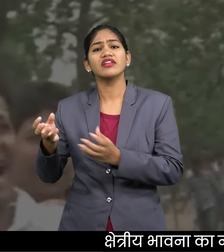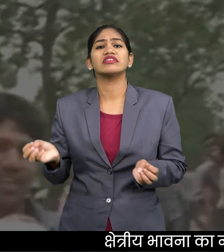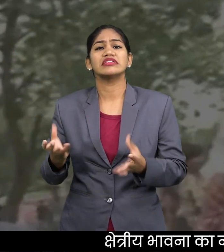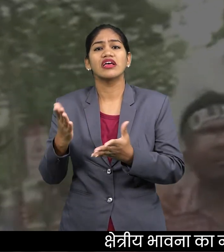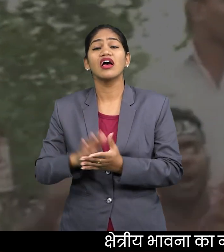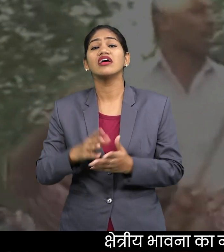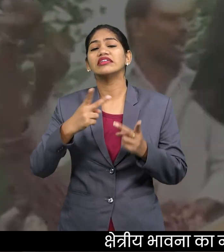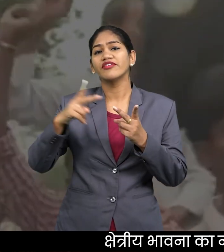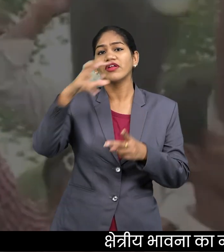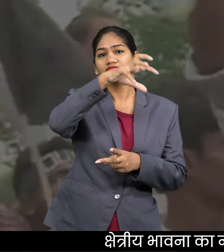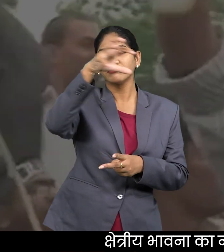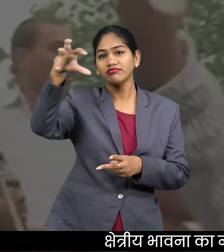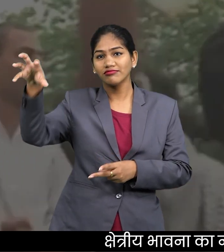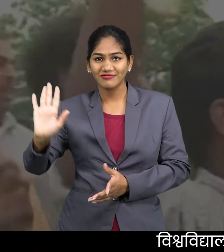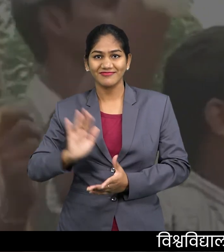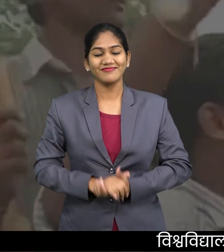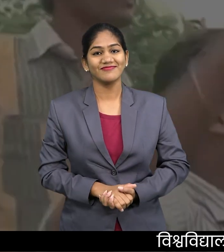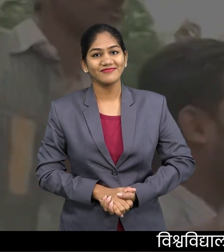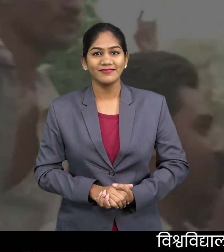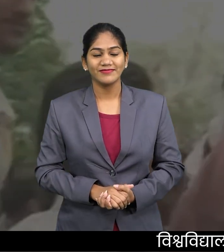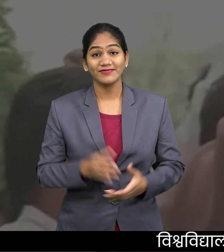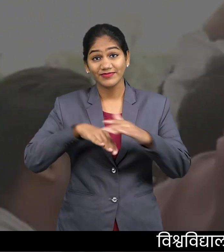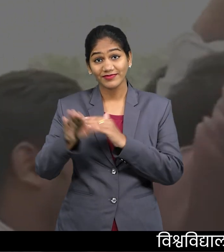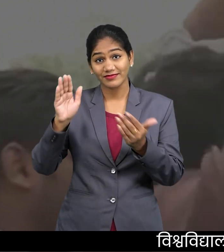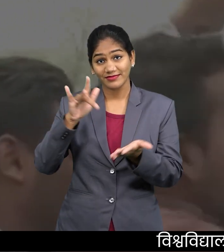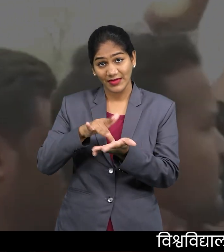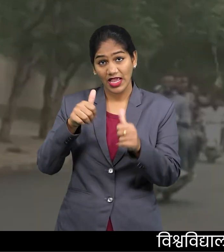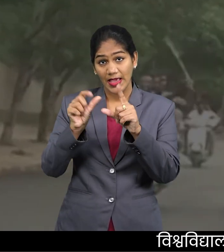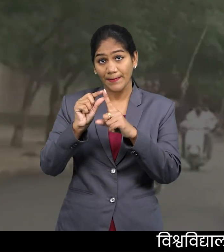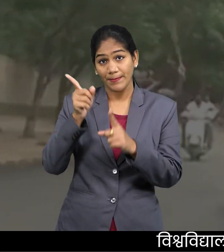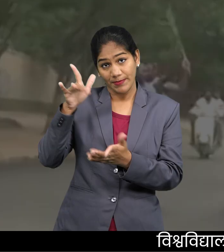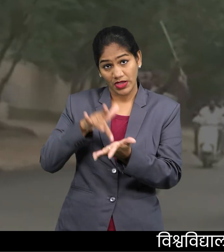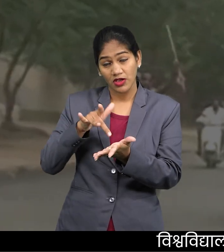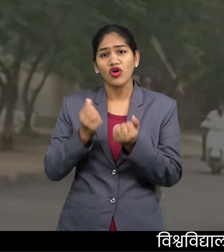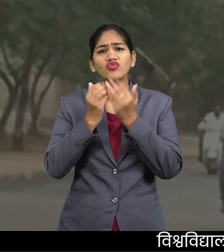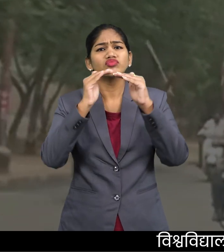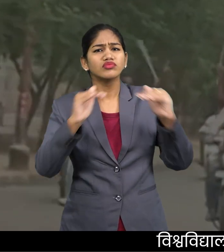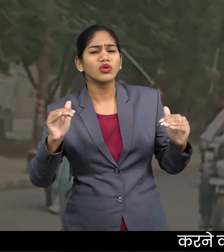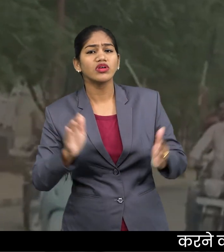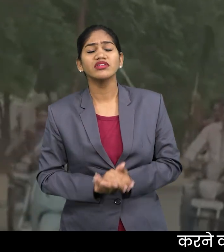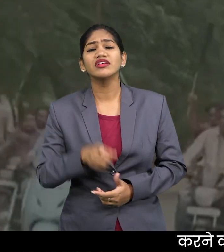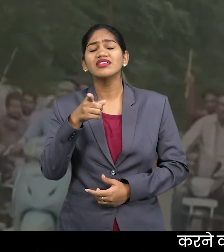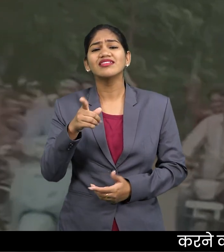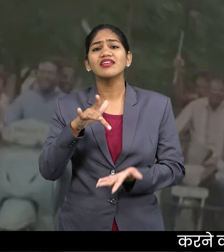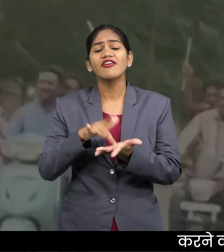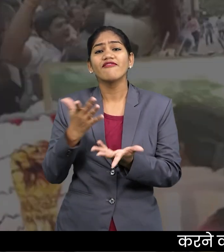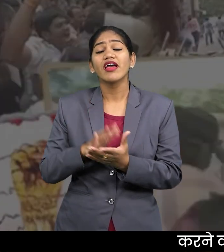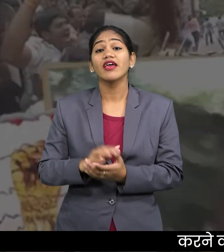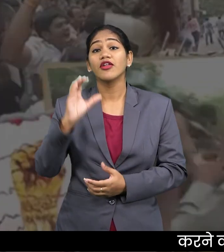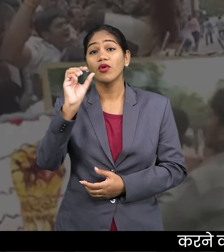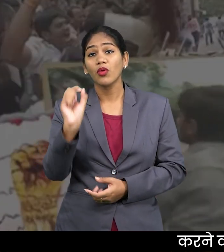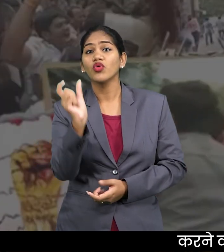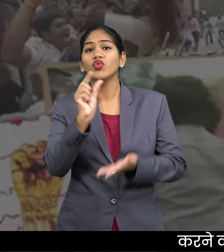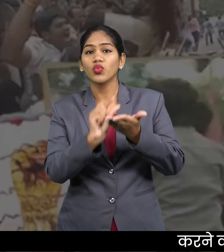आंध्र प्रदेश में असमनीय विश्वविद्यालय के छात्रों ने तेलंगाना को अलग करने की वकालत